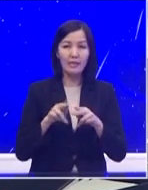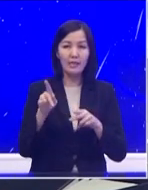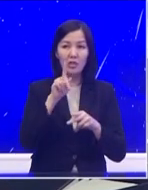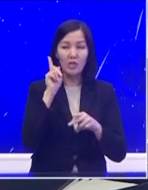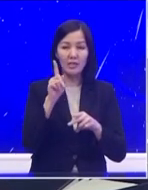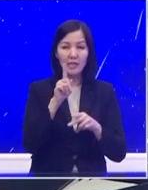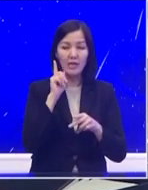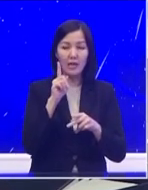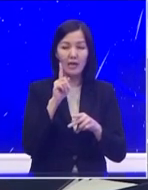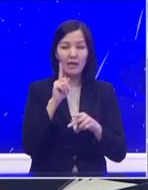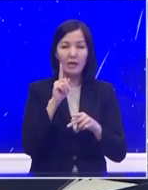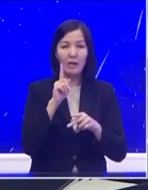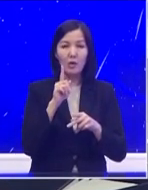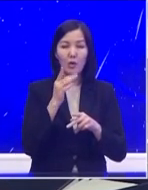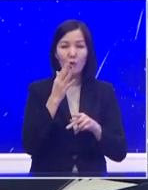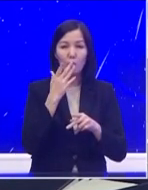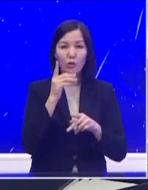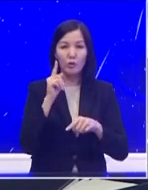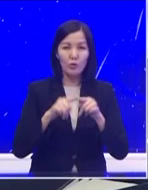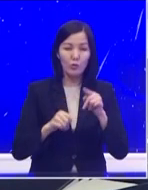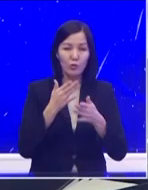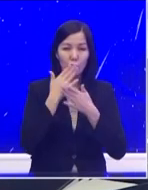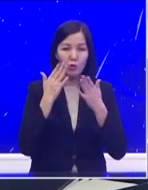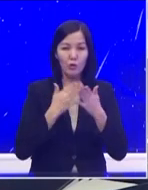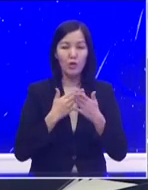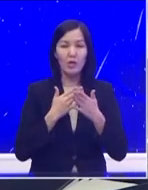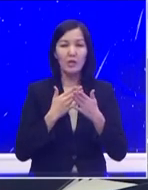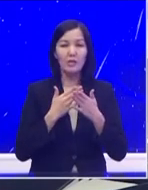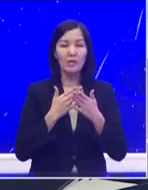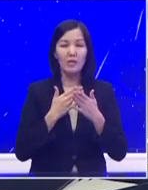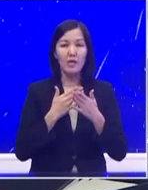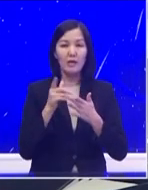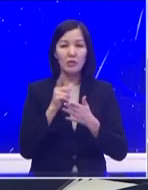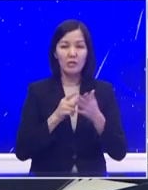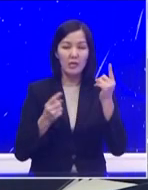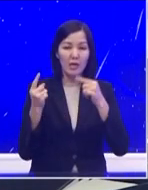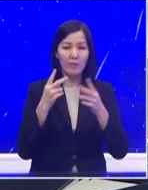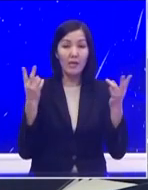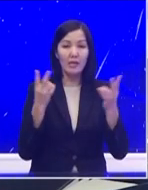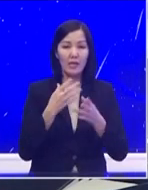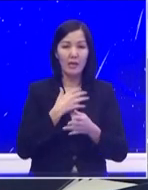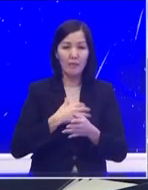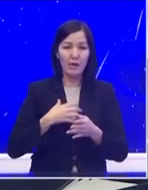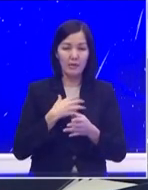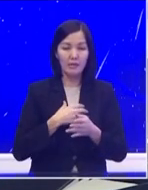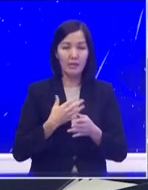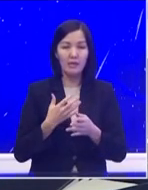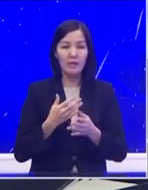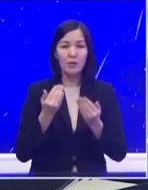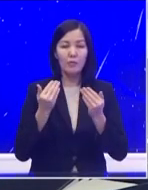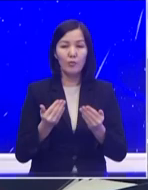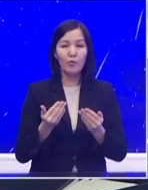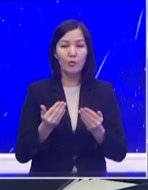жағына осындай бір ұлттық отаншылдыққа, патриоттыққа шақыратын шығармалардың керектігі бүгінде